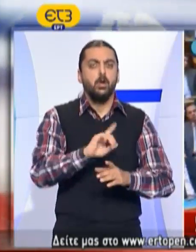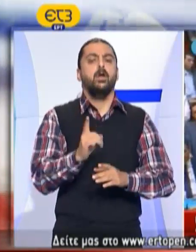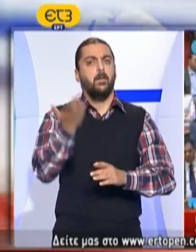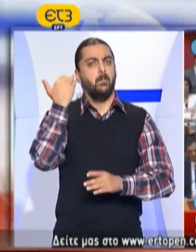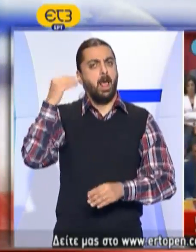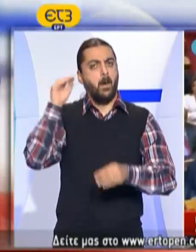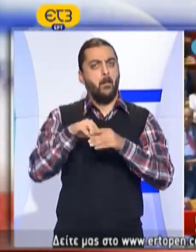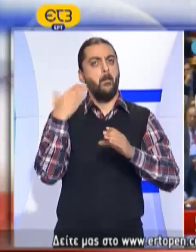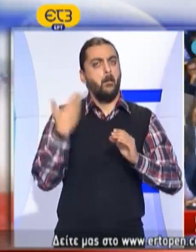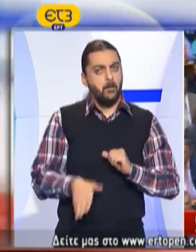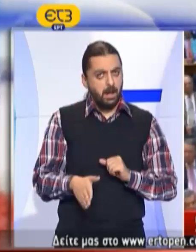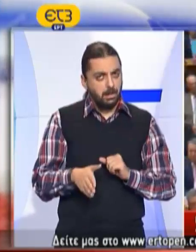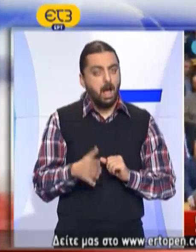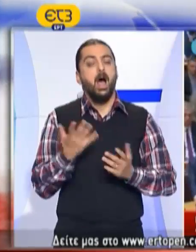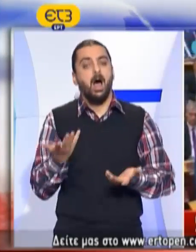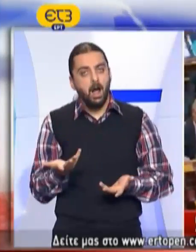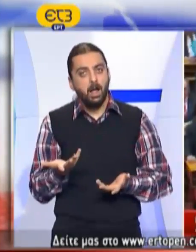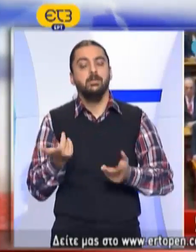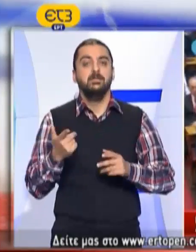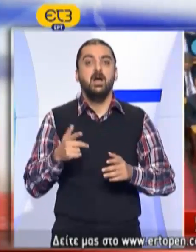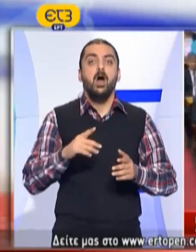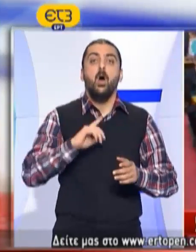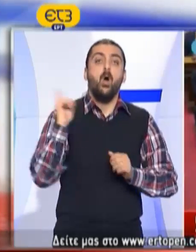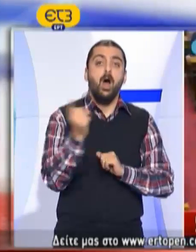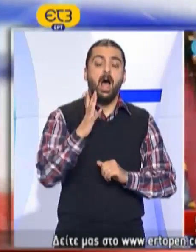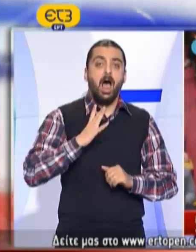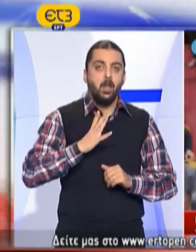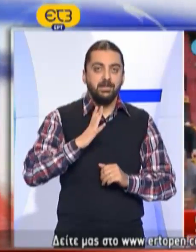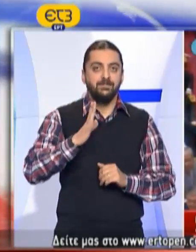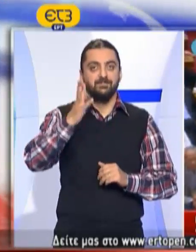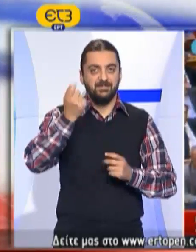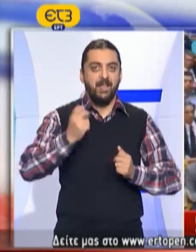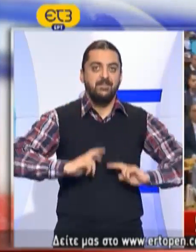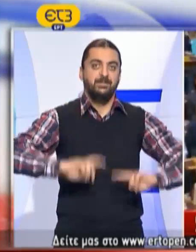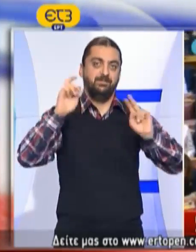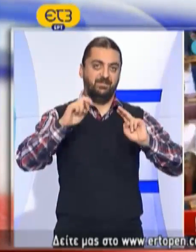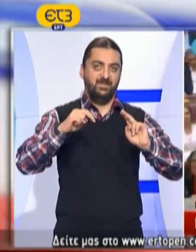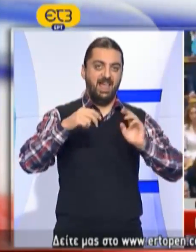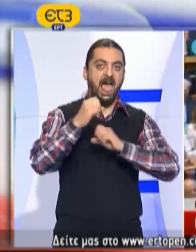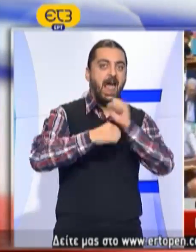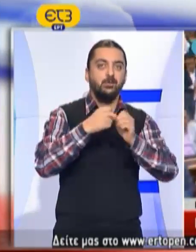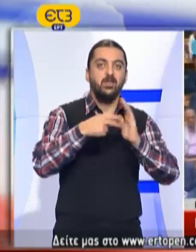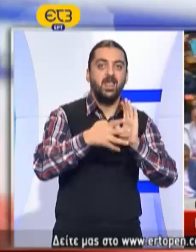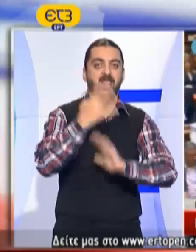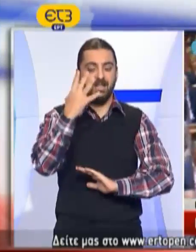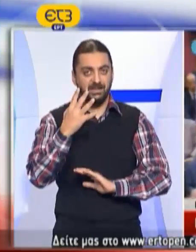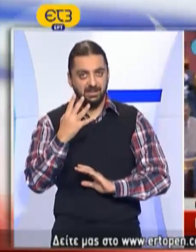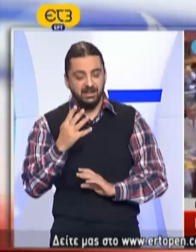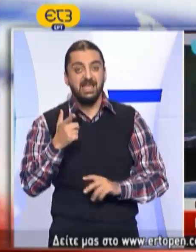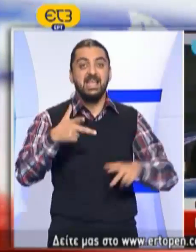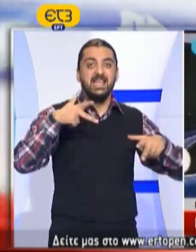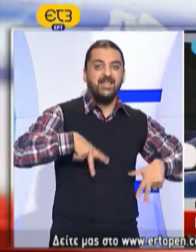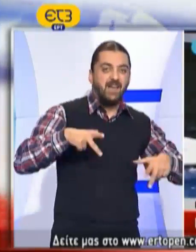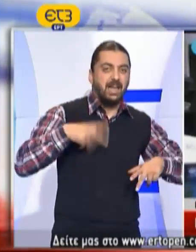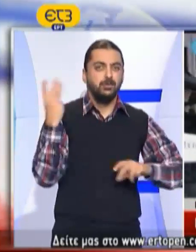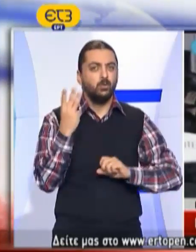ψηφιστεί, ωστόσο θα αγγίξουν τις τσέπες όλων το 2014. Το πρωτογενές πλεόνασμα για το οποίο παλεύουν κυβέρνηση και τρόικα